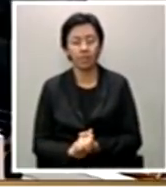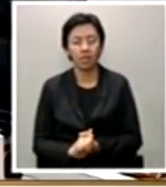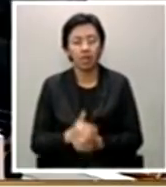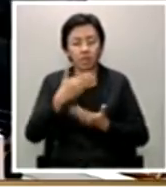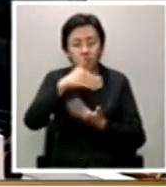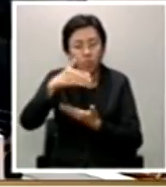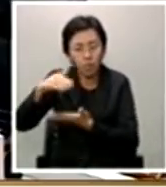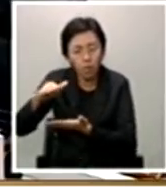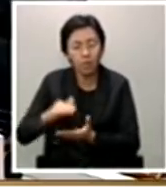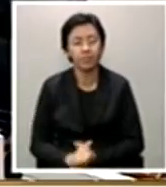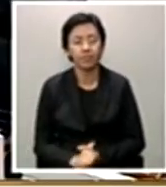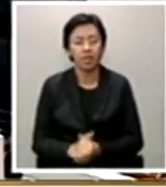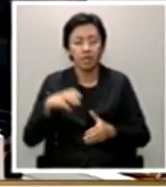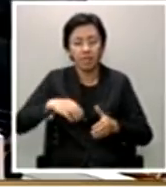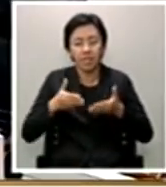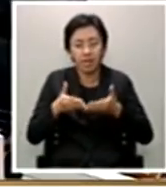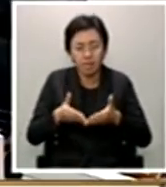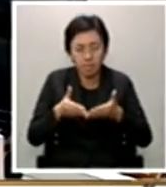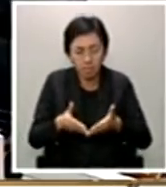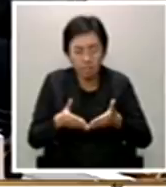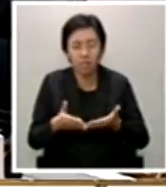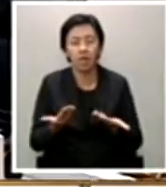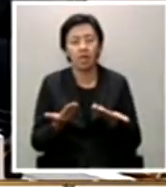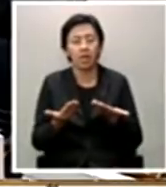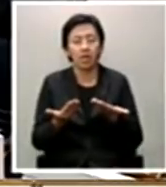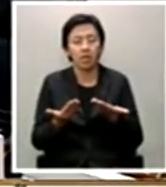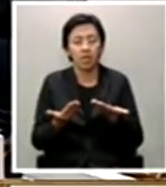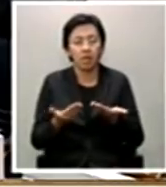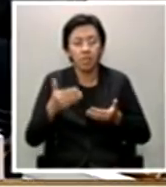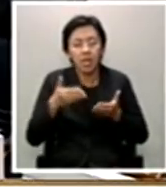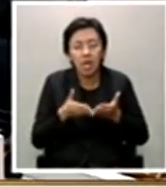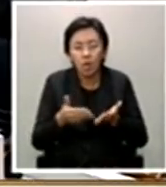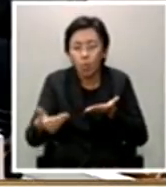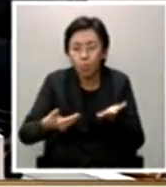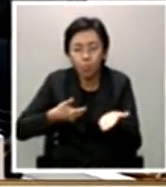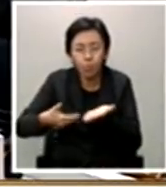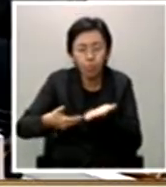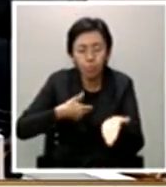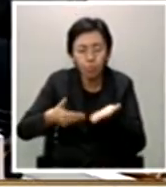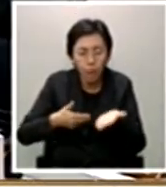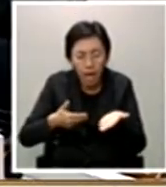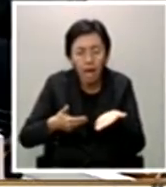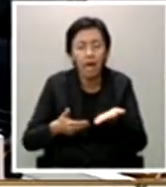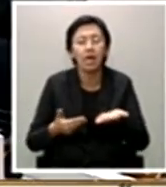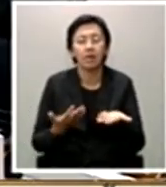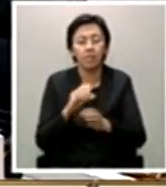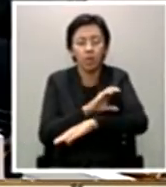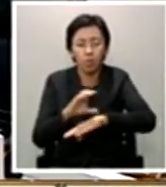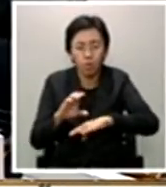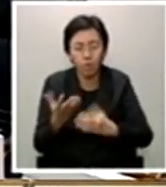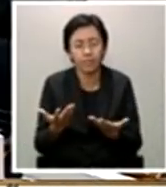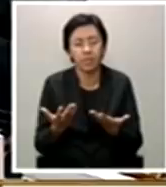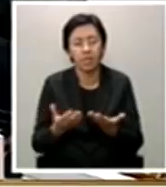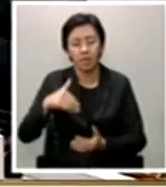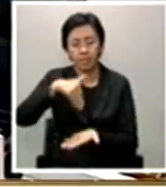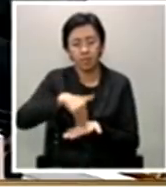งออกที่จะมีท่าเรือน้ำลึกที่จะมีการขนส่งในภูมิภาคและที่สำคัญที่สุดก็คือว่าเราเป็นใจ